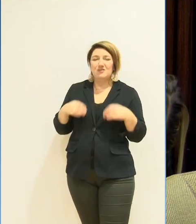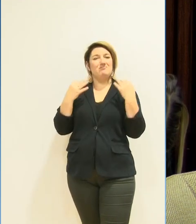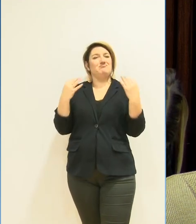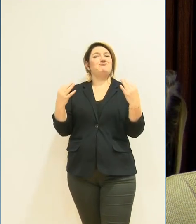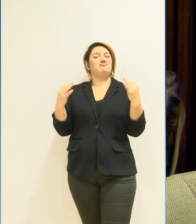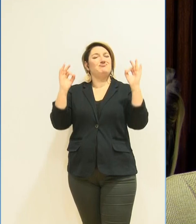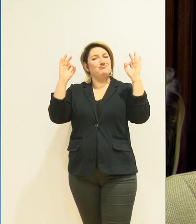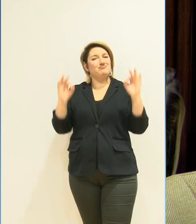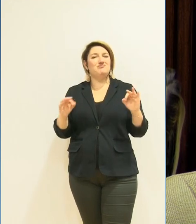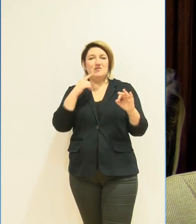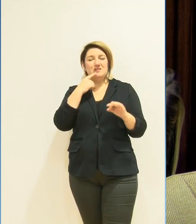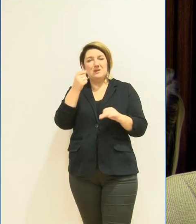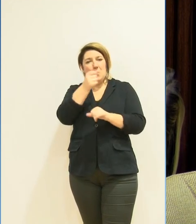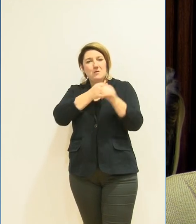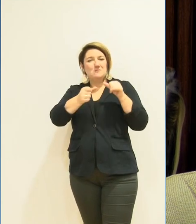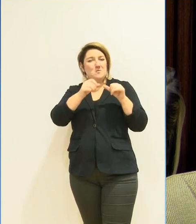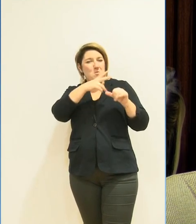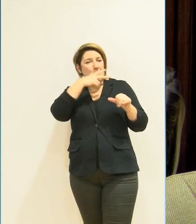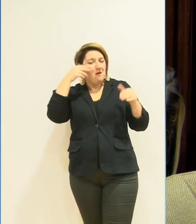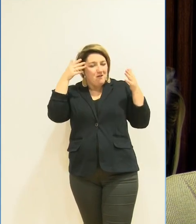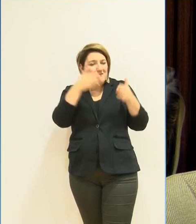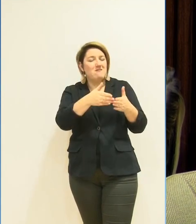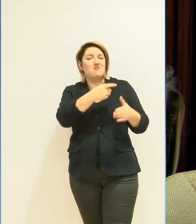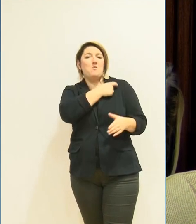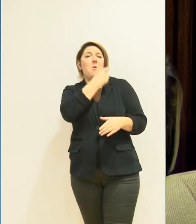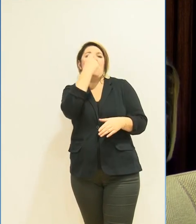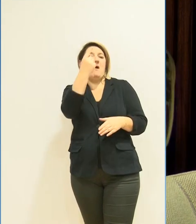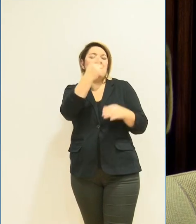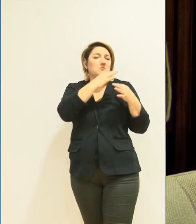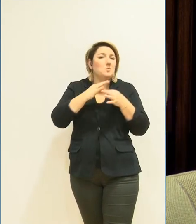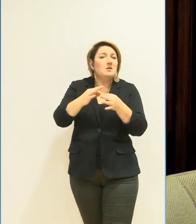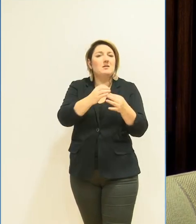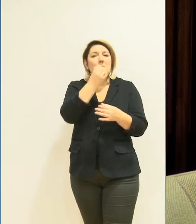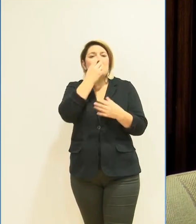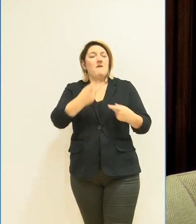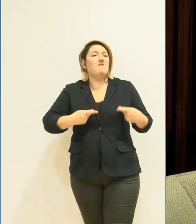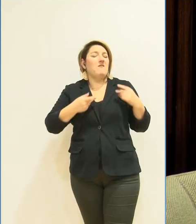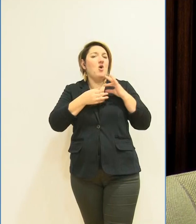d'abord la solidarité le bien vivre ensemble la transition énergétique